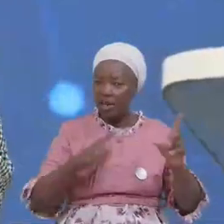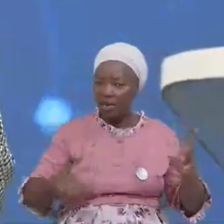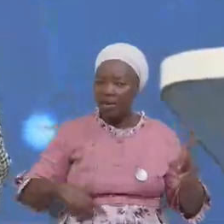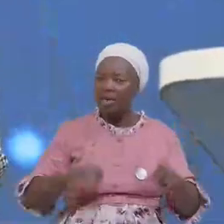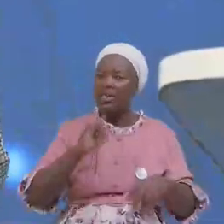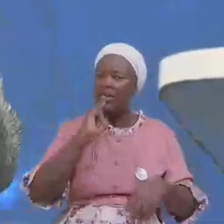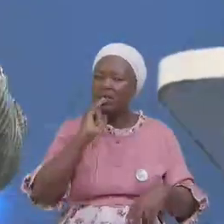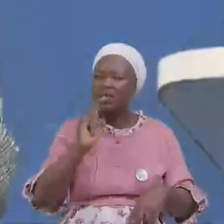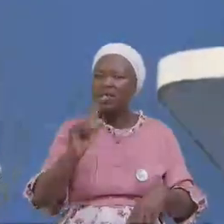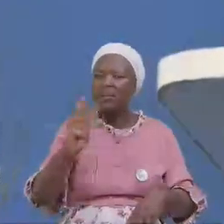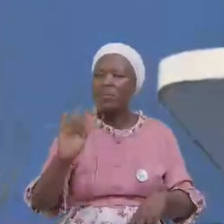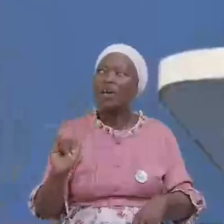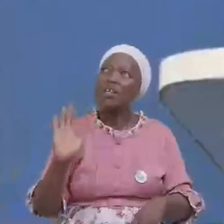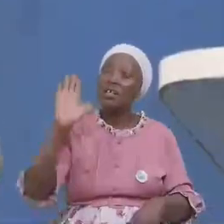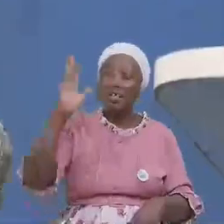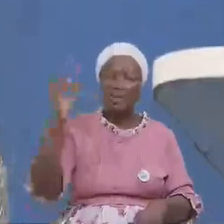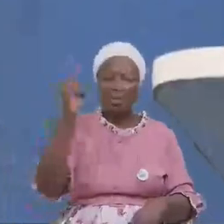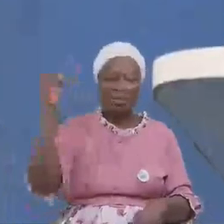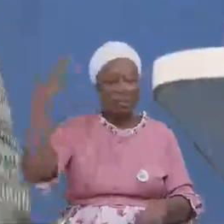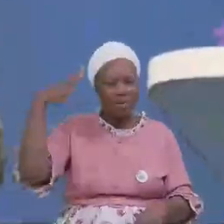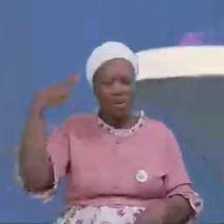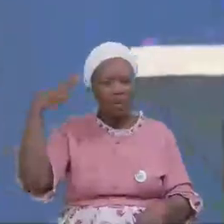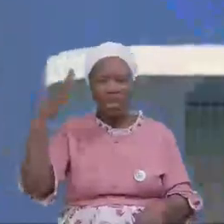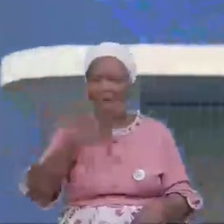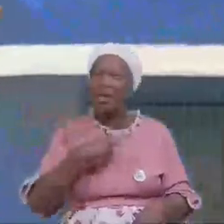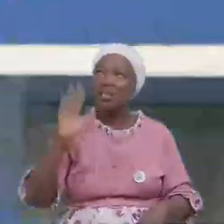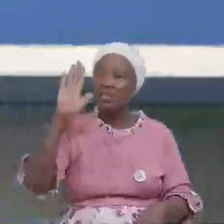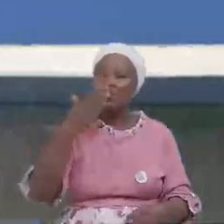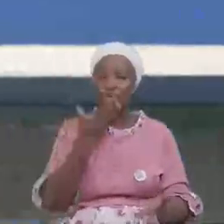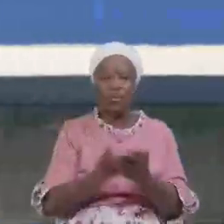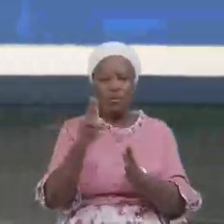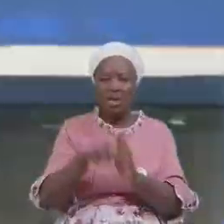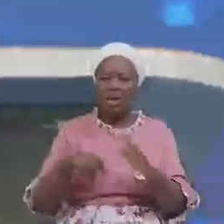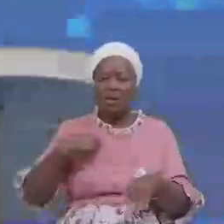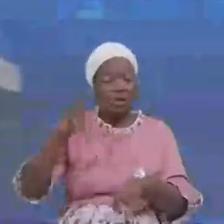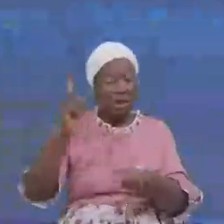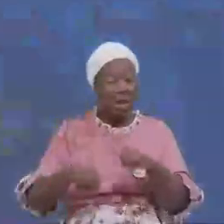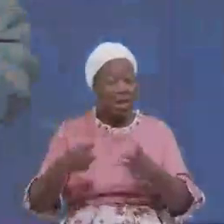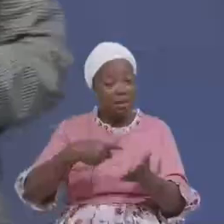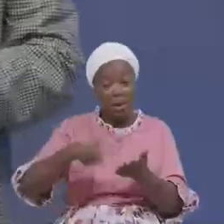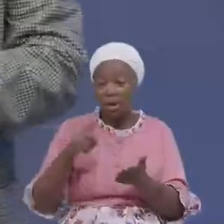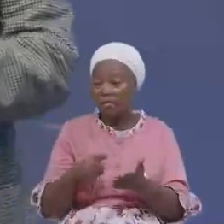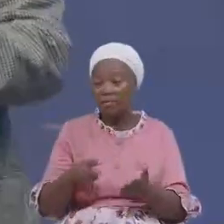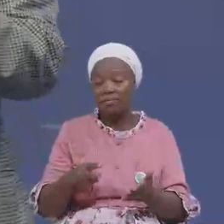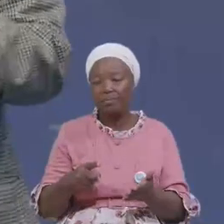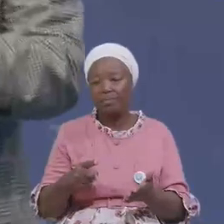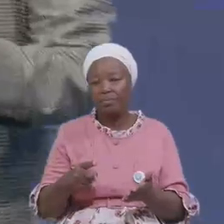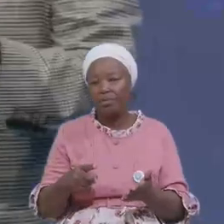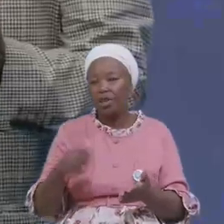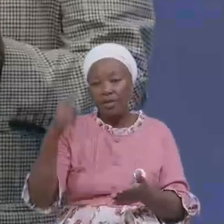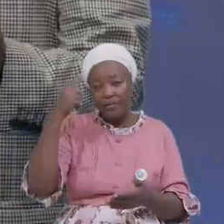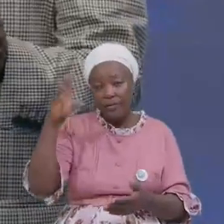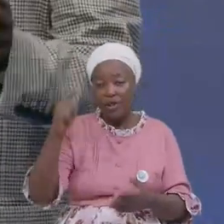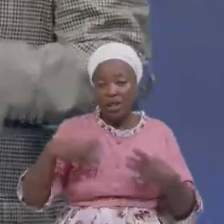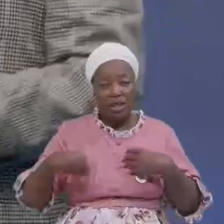par sa grâce et sa bonté. Nous ne pouvons pas payer pour la